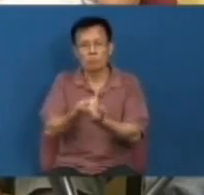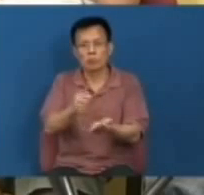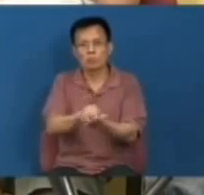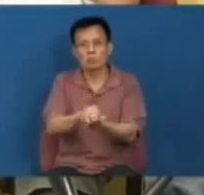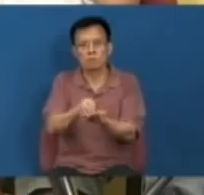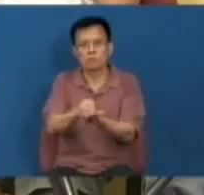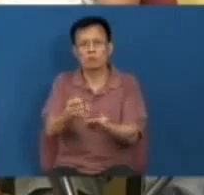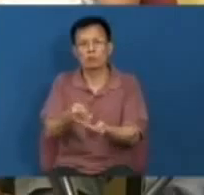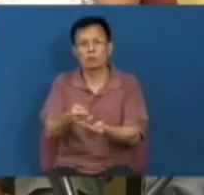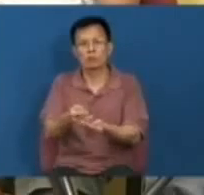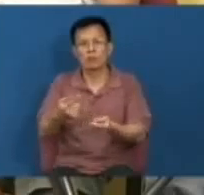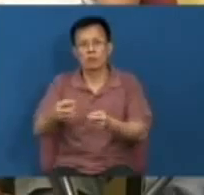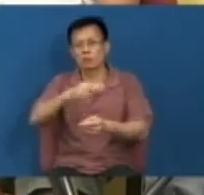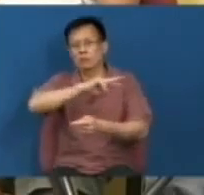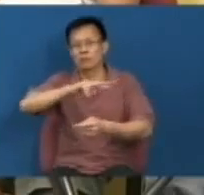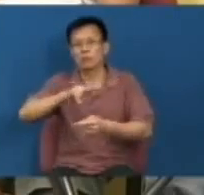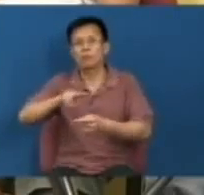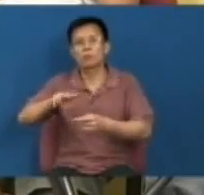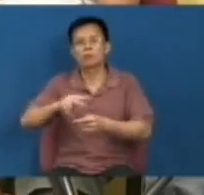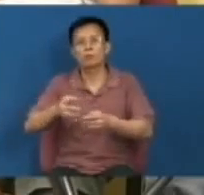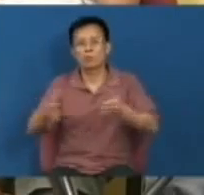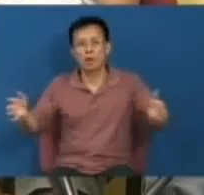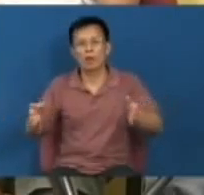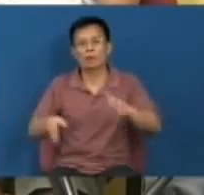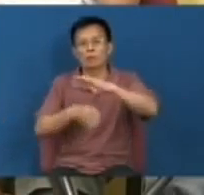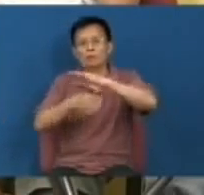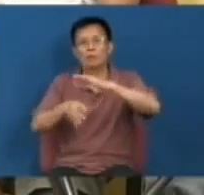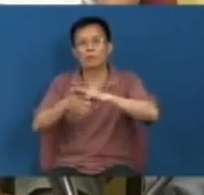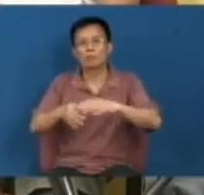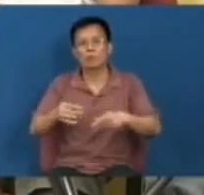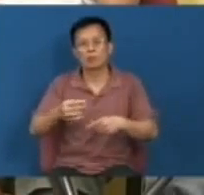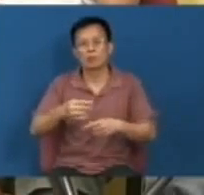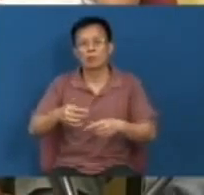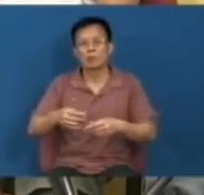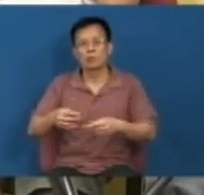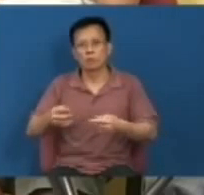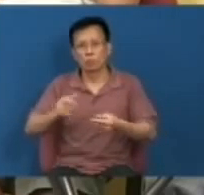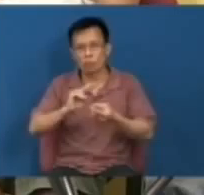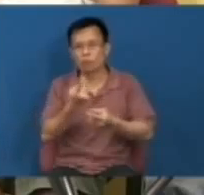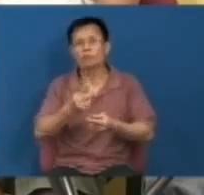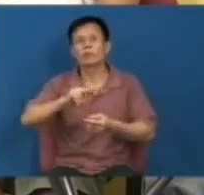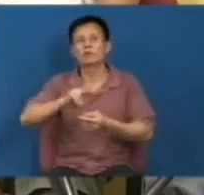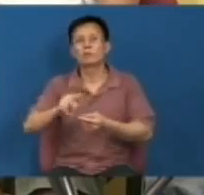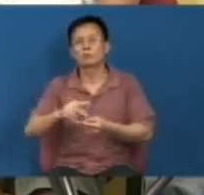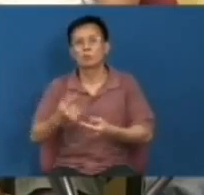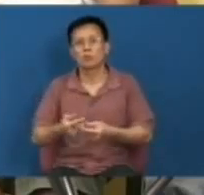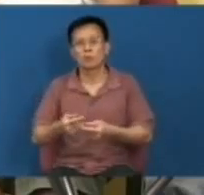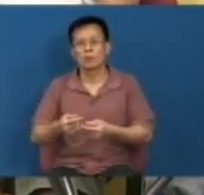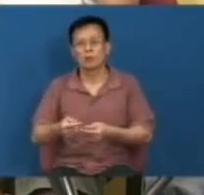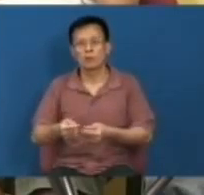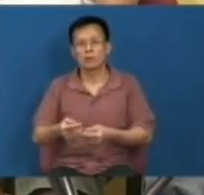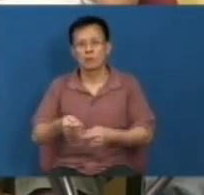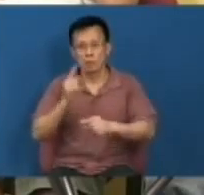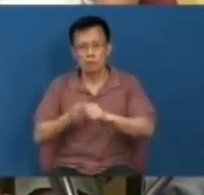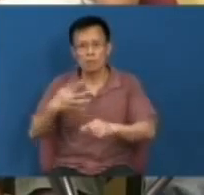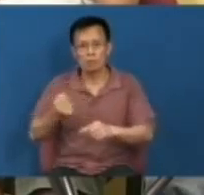大單位，你就換翻我算啦。我唔係要求多，我唔係要你幾多，因為我層樓實用面都係734尺嘅。我